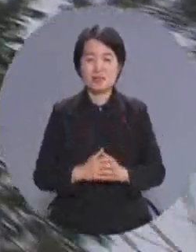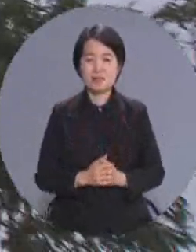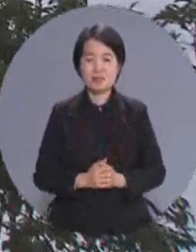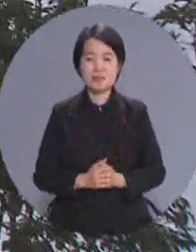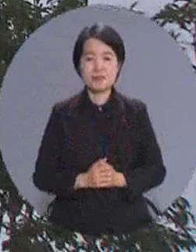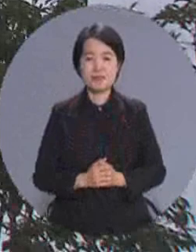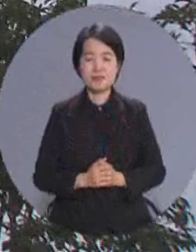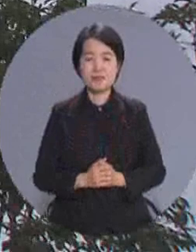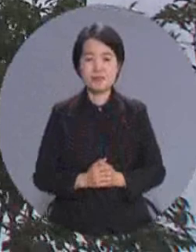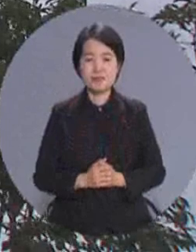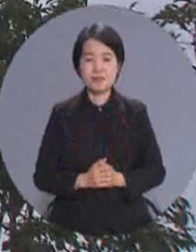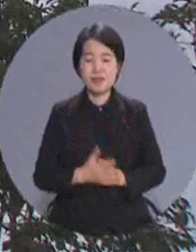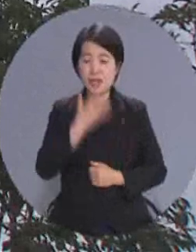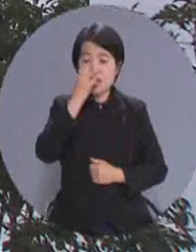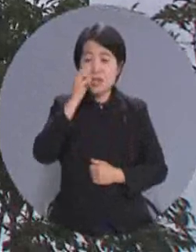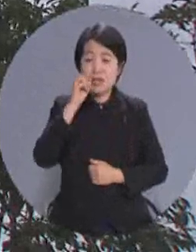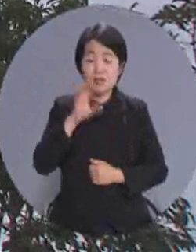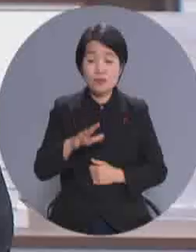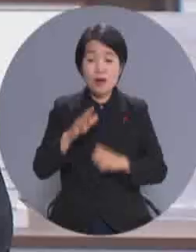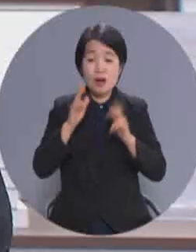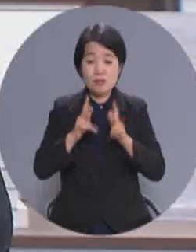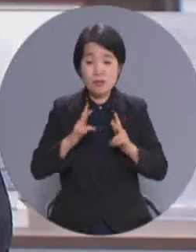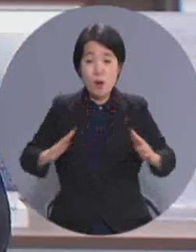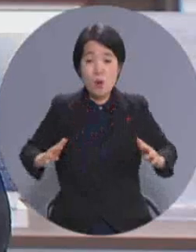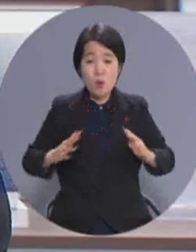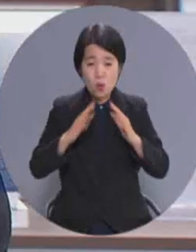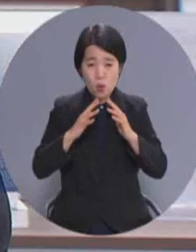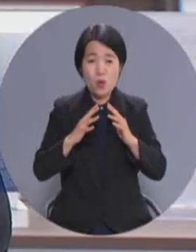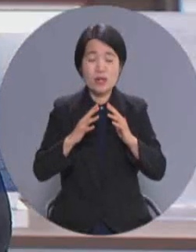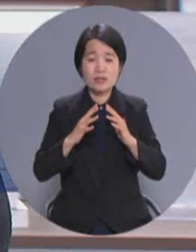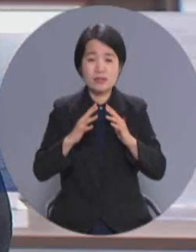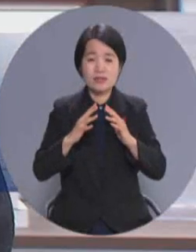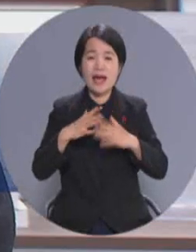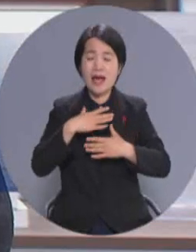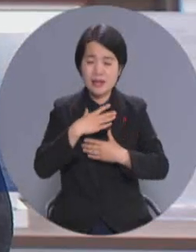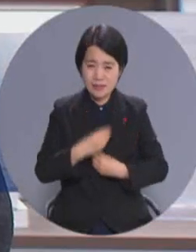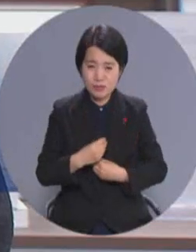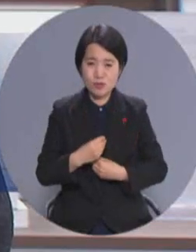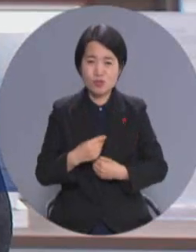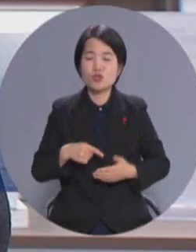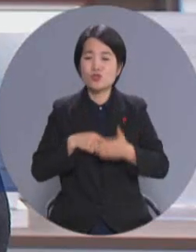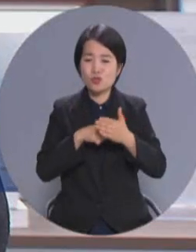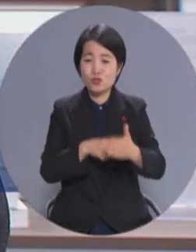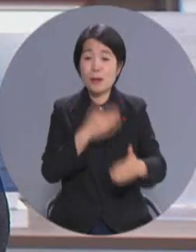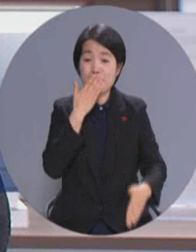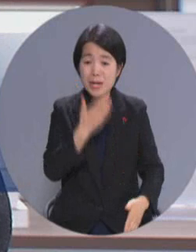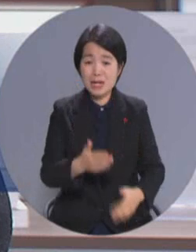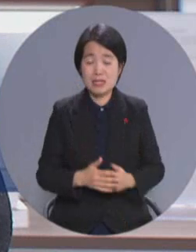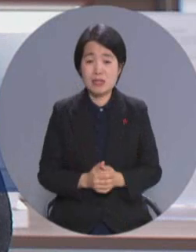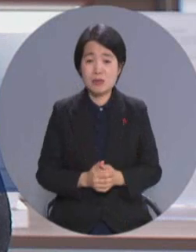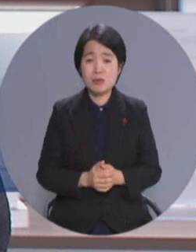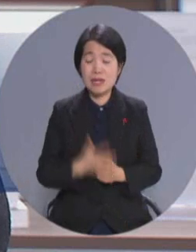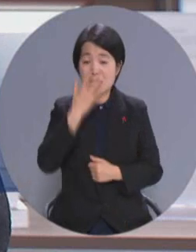밝혔습니다. 차세대 공공 자원화 시설이 좀 더 안정적으로 추진되어서